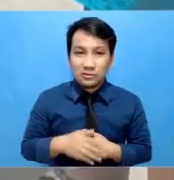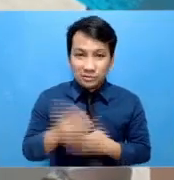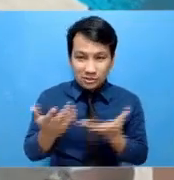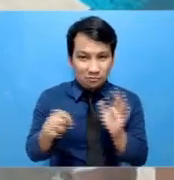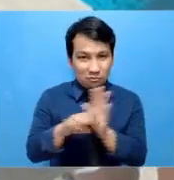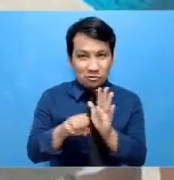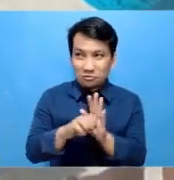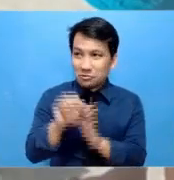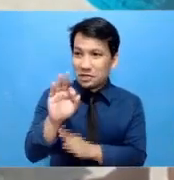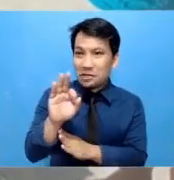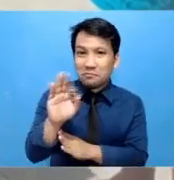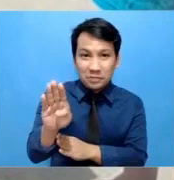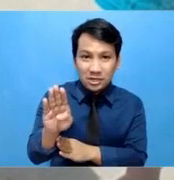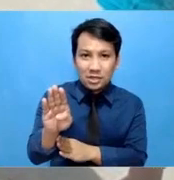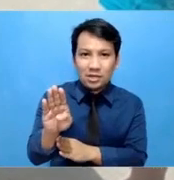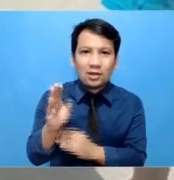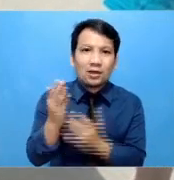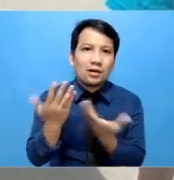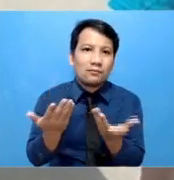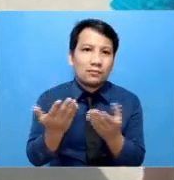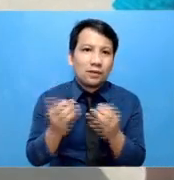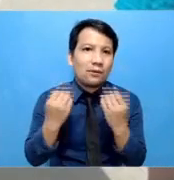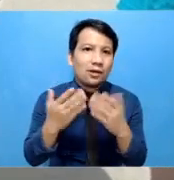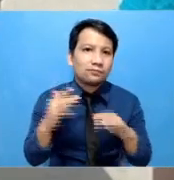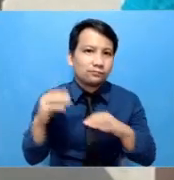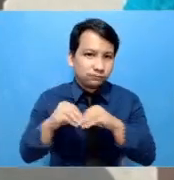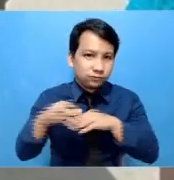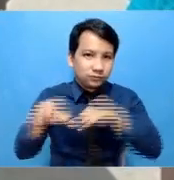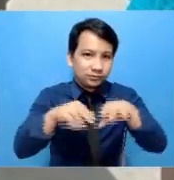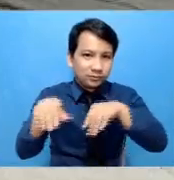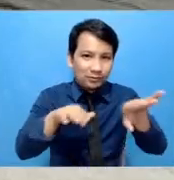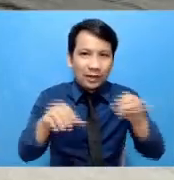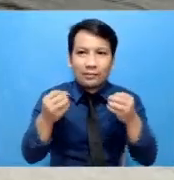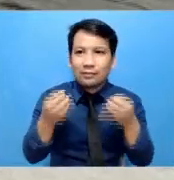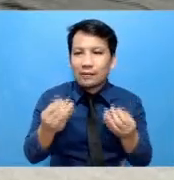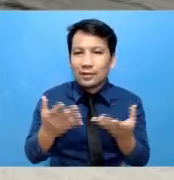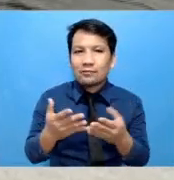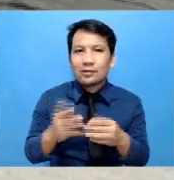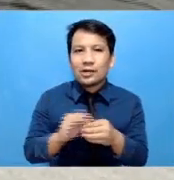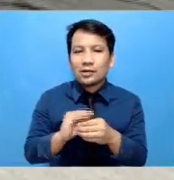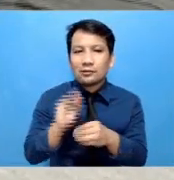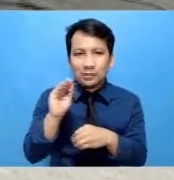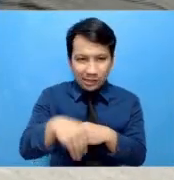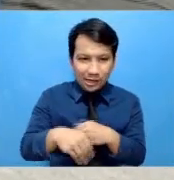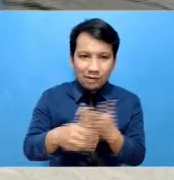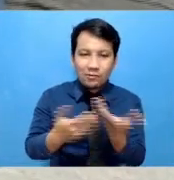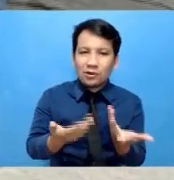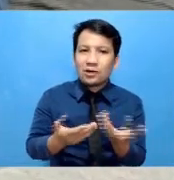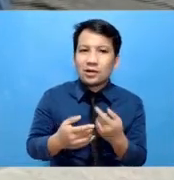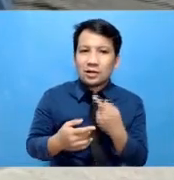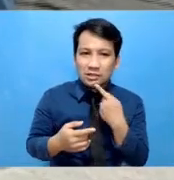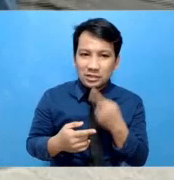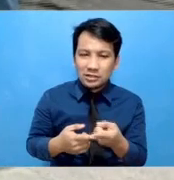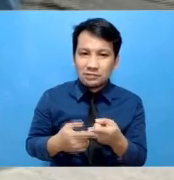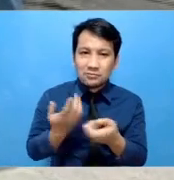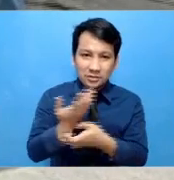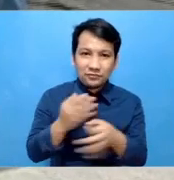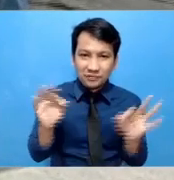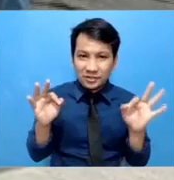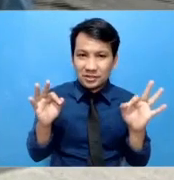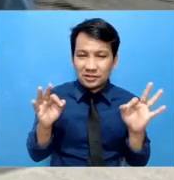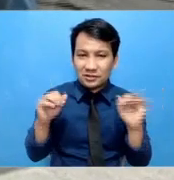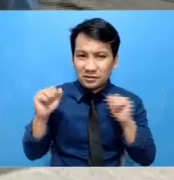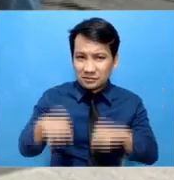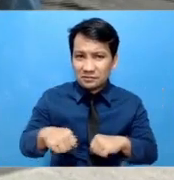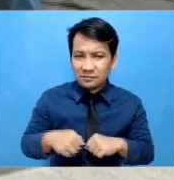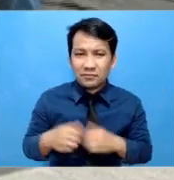halimbawa with all types of people kasi we'll do that eh. Pero sabi ko nga sa'yo, since it's free,